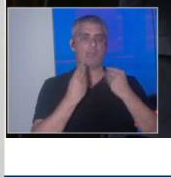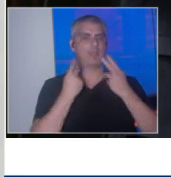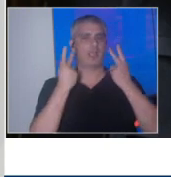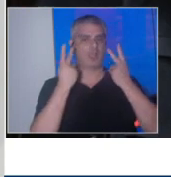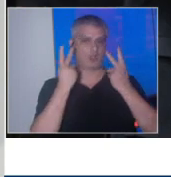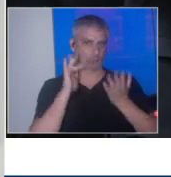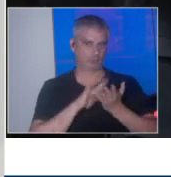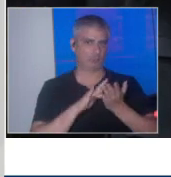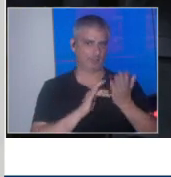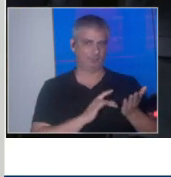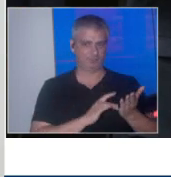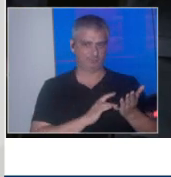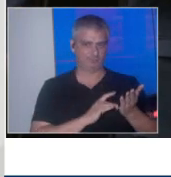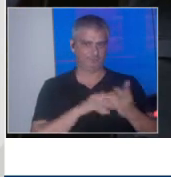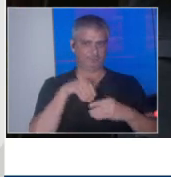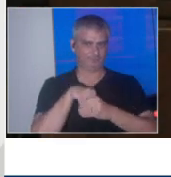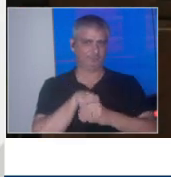מהעקרונות שמופיעים